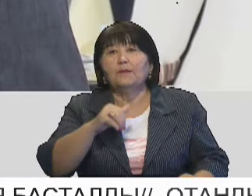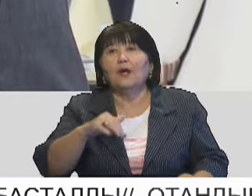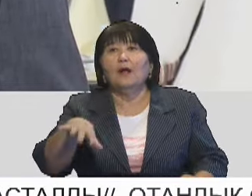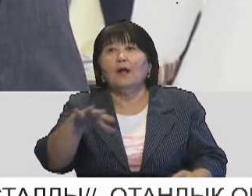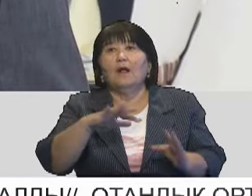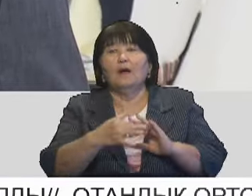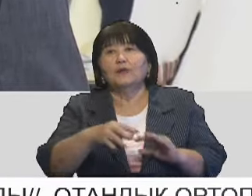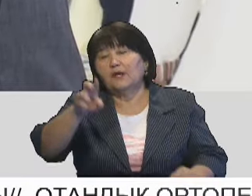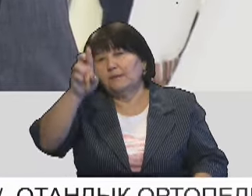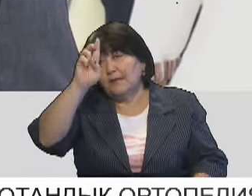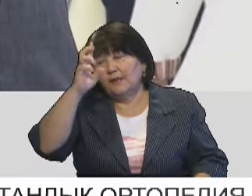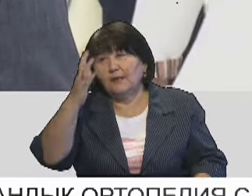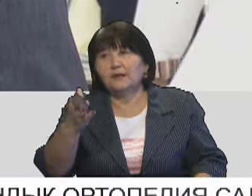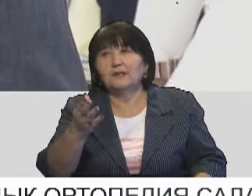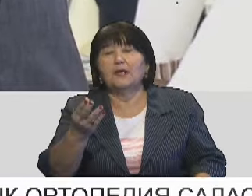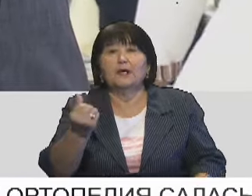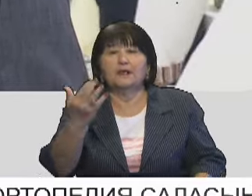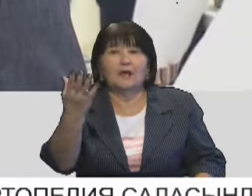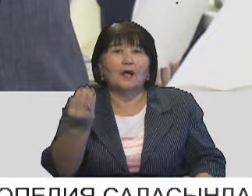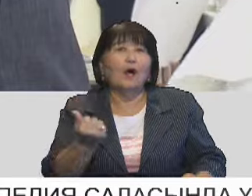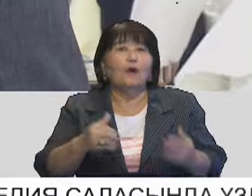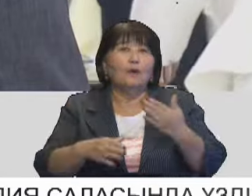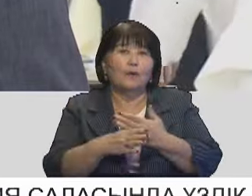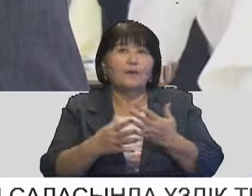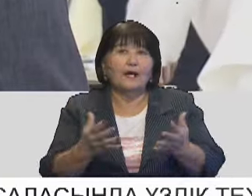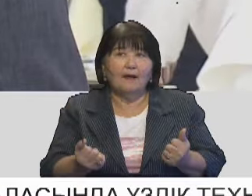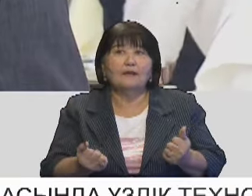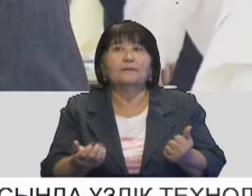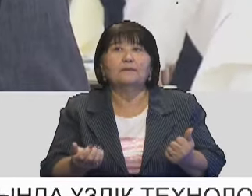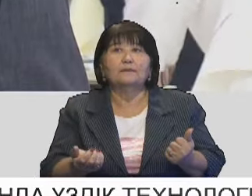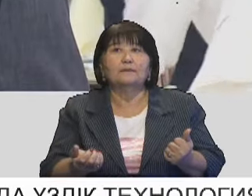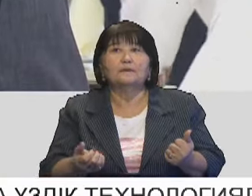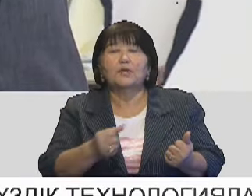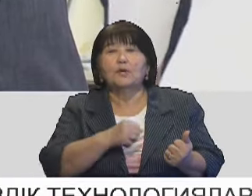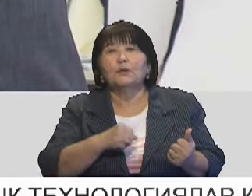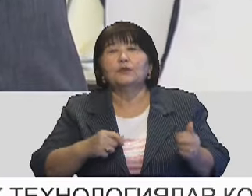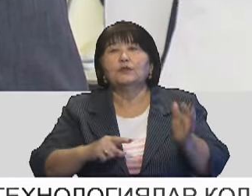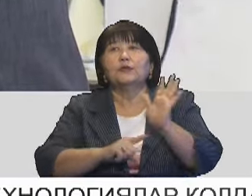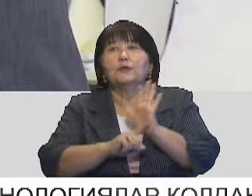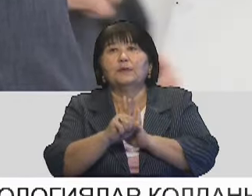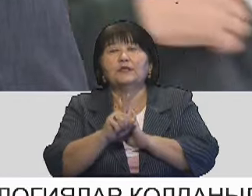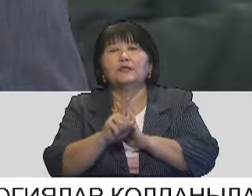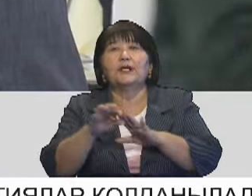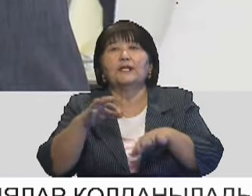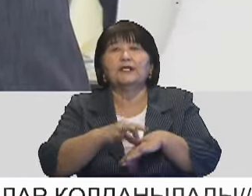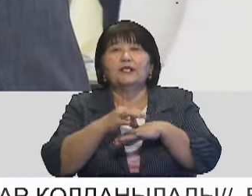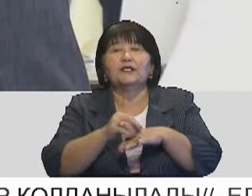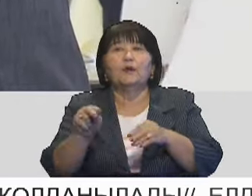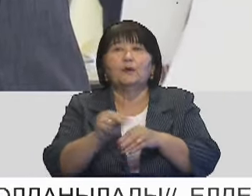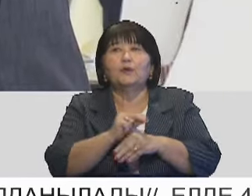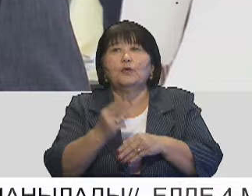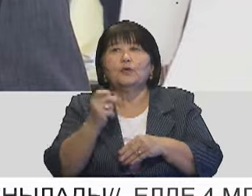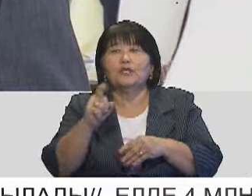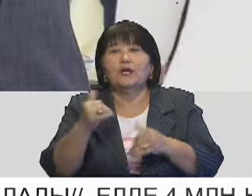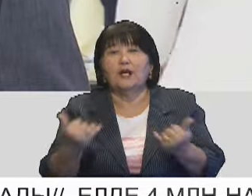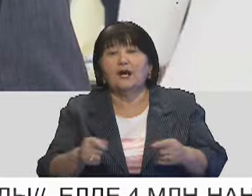арқылы мемлекеттен қолдау алып, көмек алып, мына көкөніс бақша дақылдарын тері өңдеу цехын аштық. Биыл